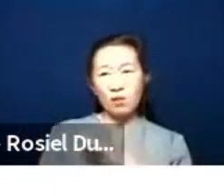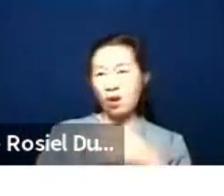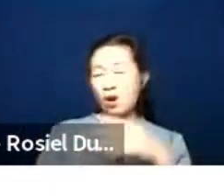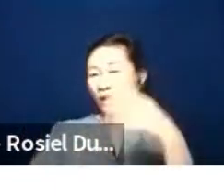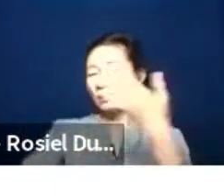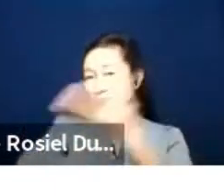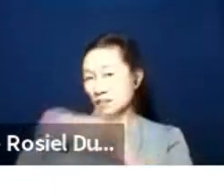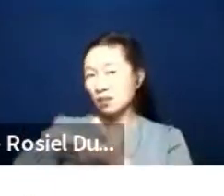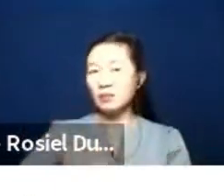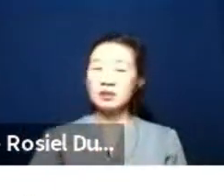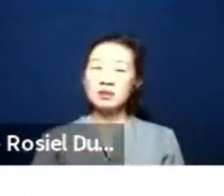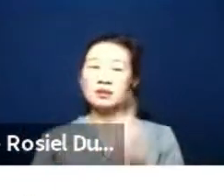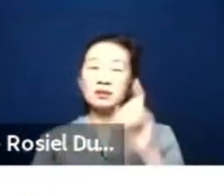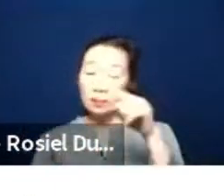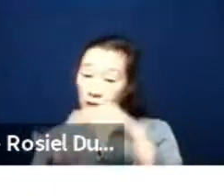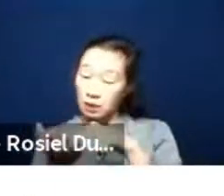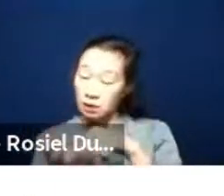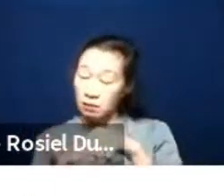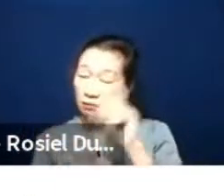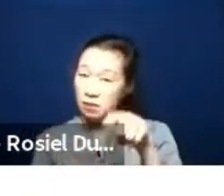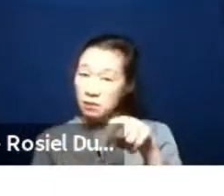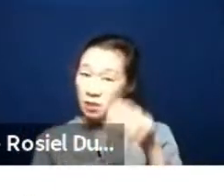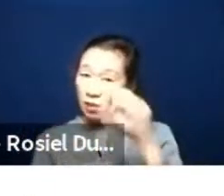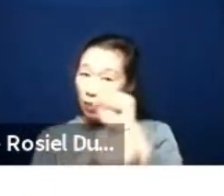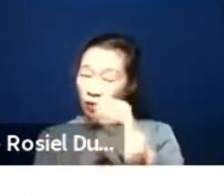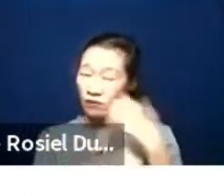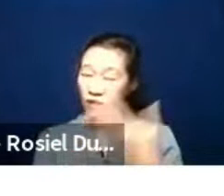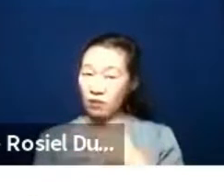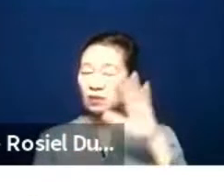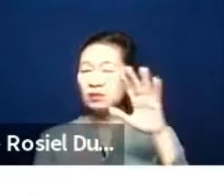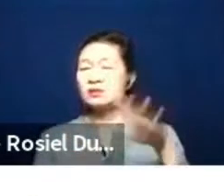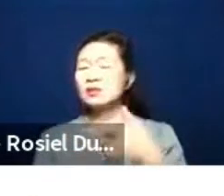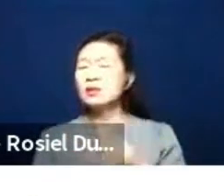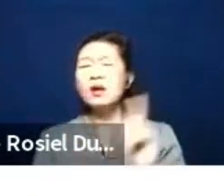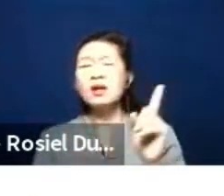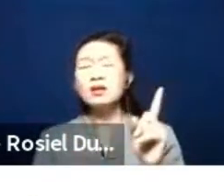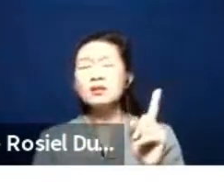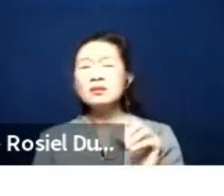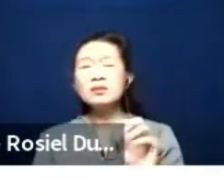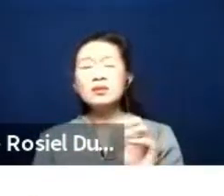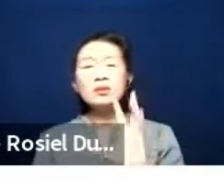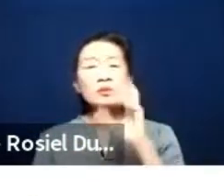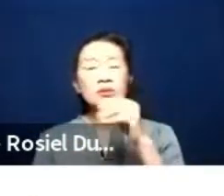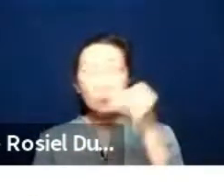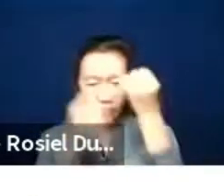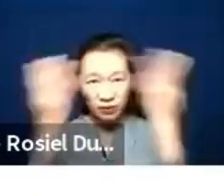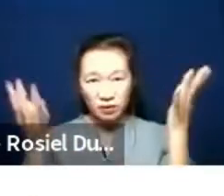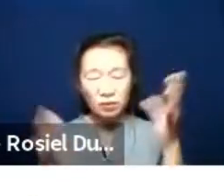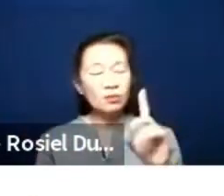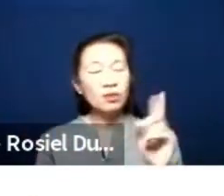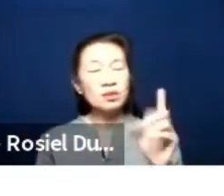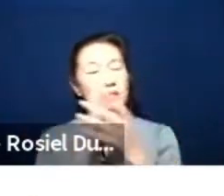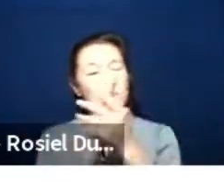maging trabaho ng anak natin, alamin muna natin, no? Ano ba yung profile niya? Sino ba siya? Ano ba yung talents